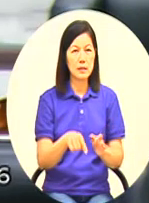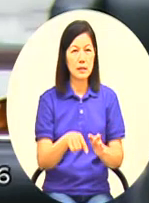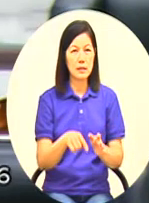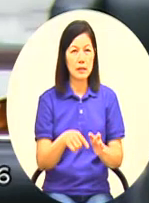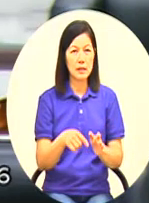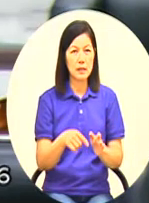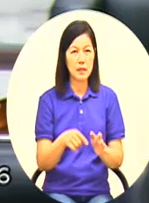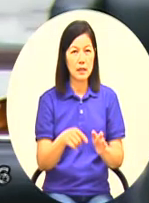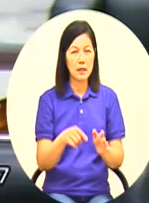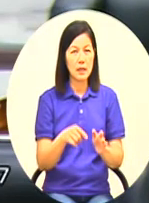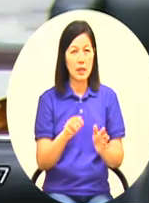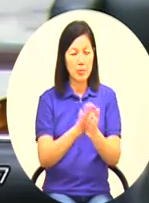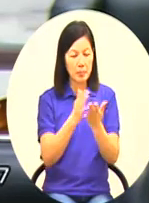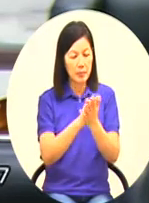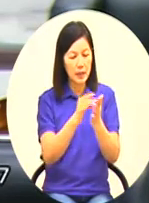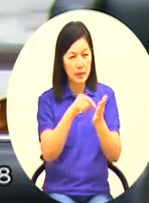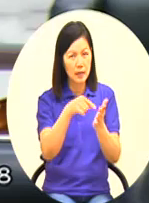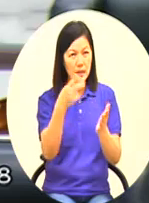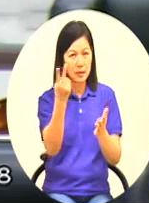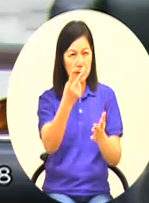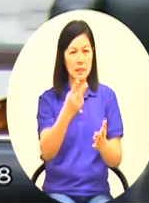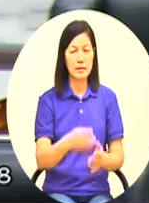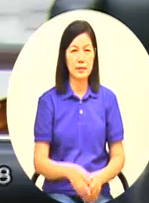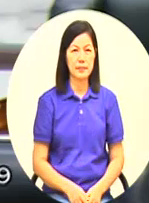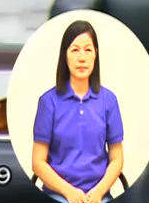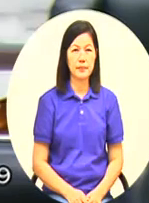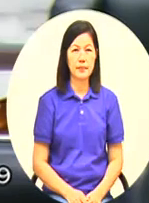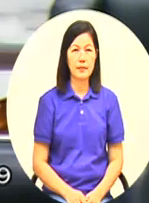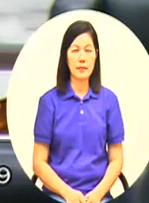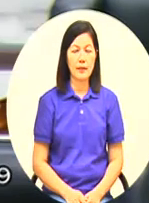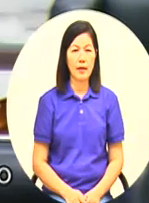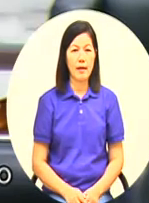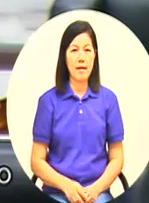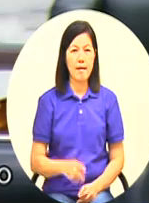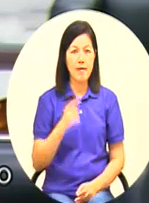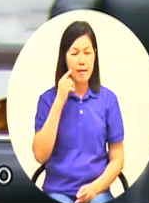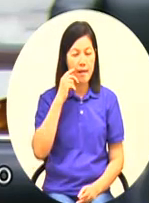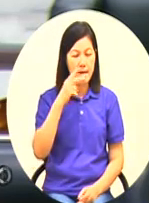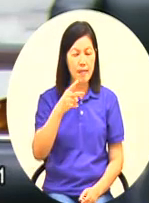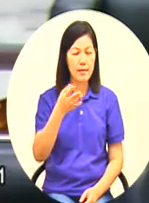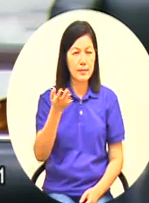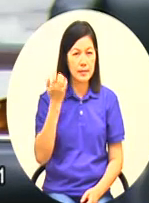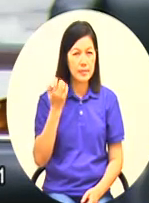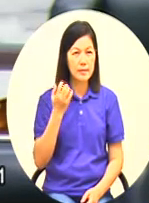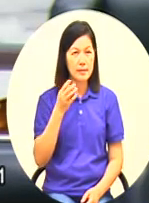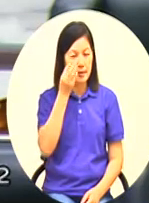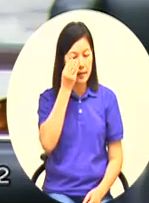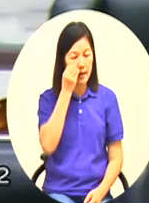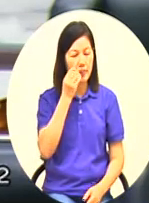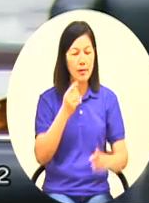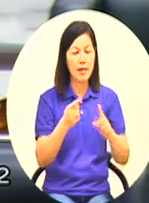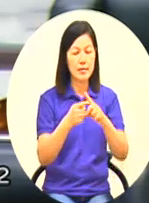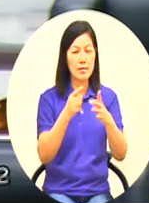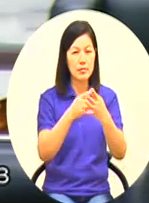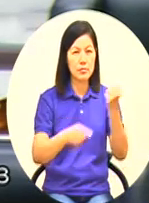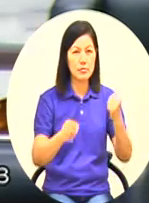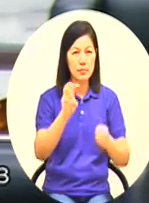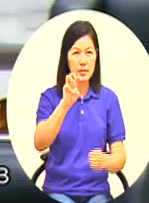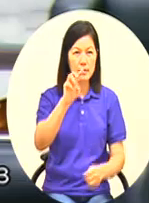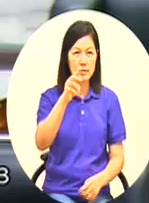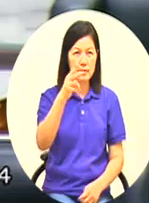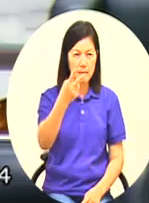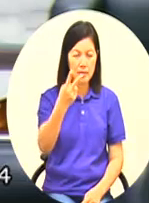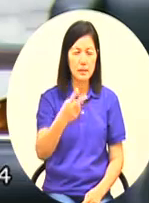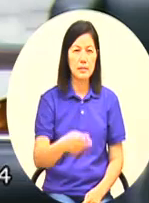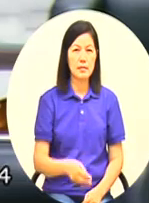爆竹片的第二篇前2个月观看的次数是32人